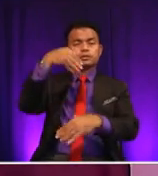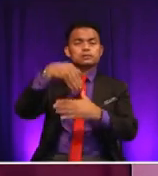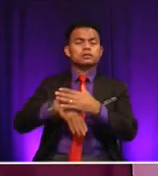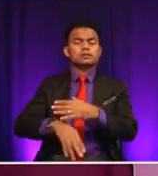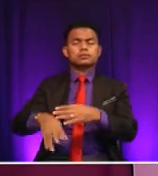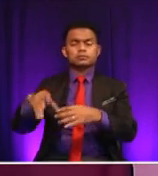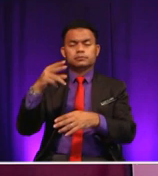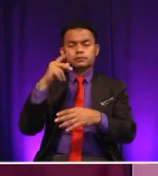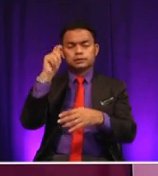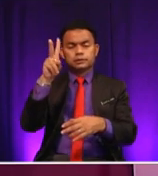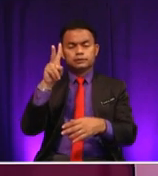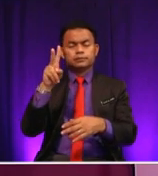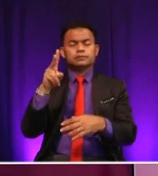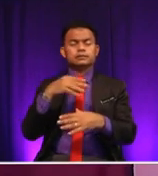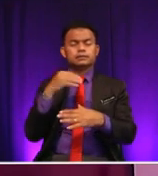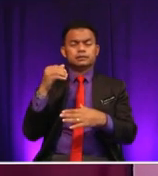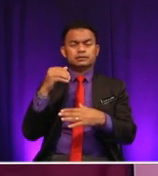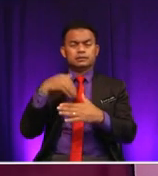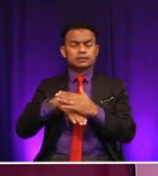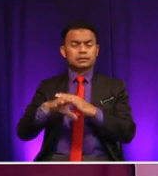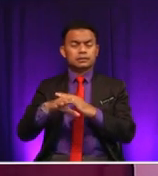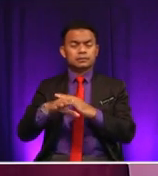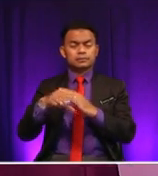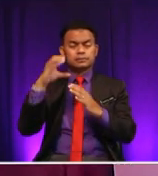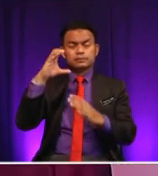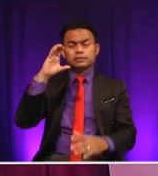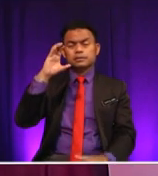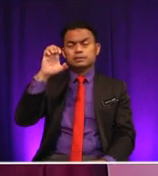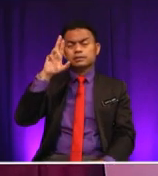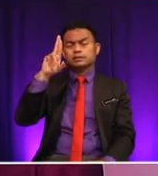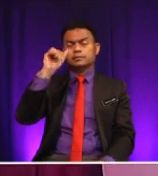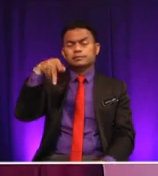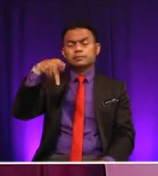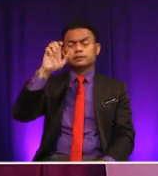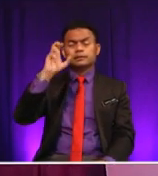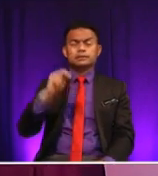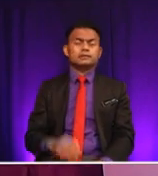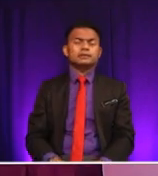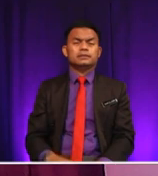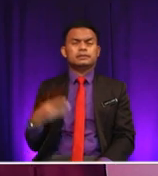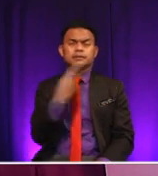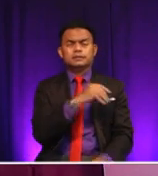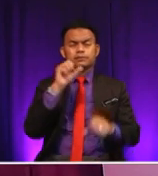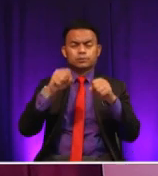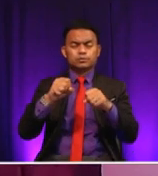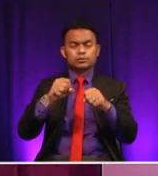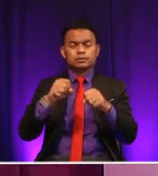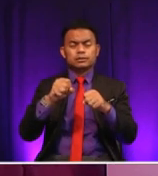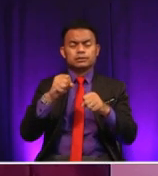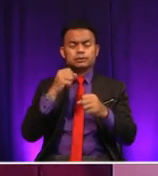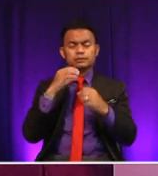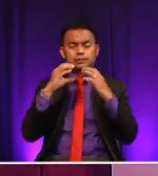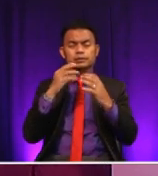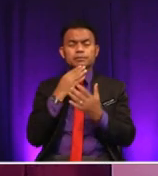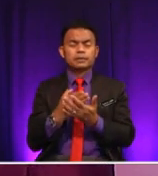prosa tradisional dalam cerpen kita boleh membuat kritikan Oke kita boleh memuji karya Oke dan juga pengarangnya